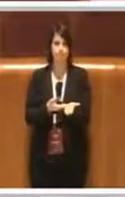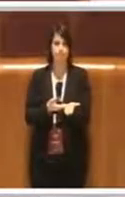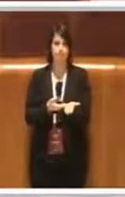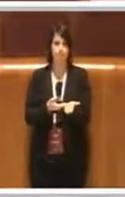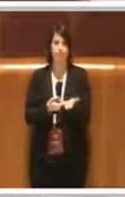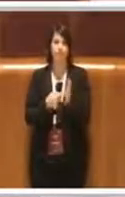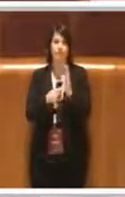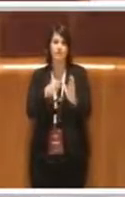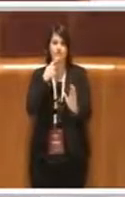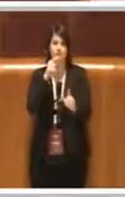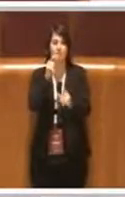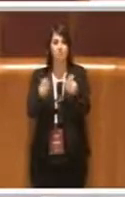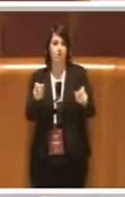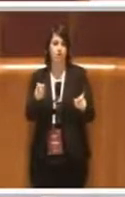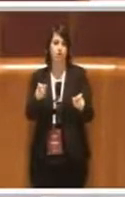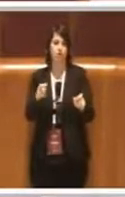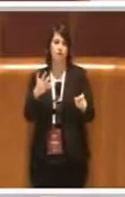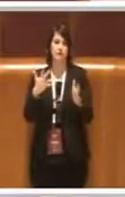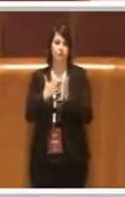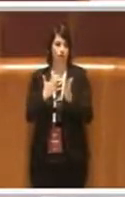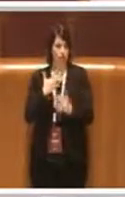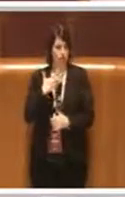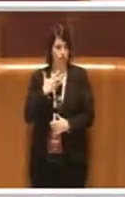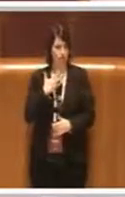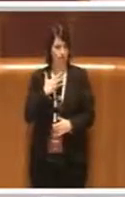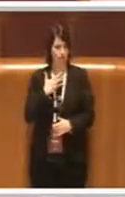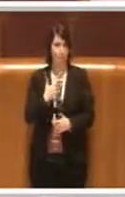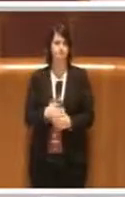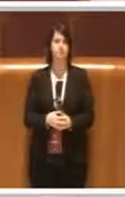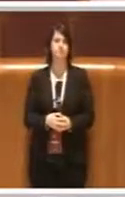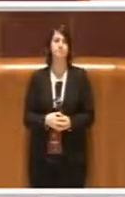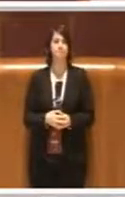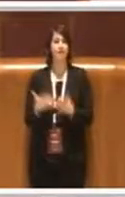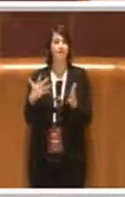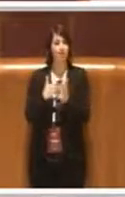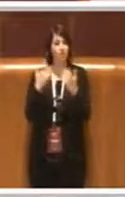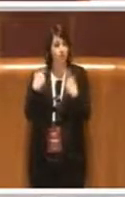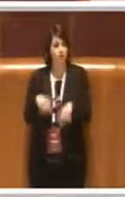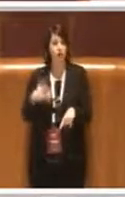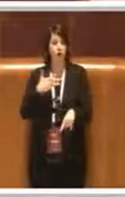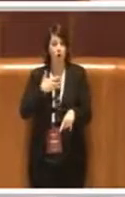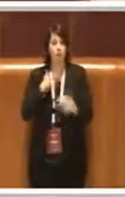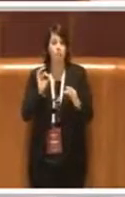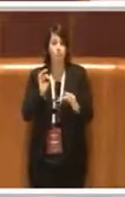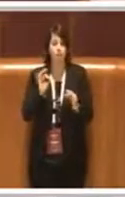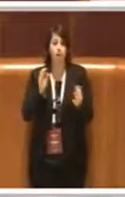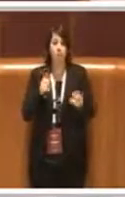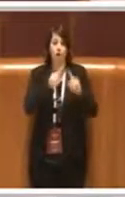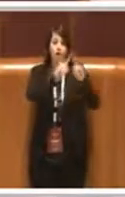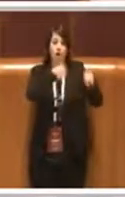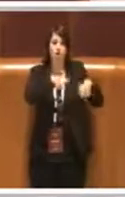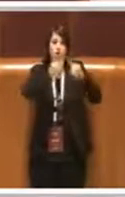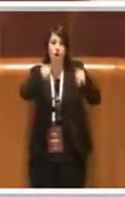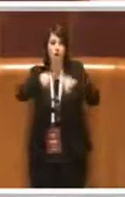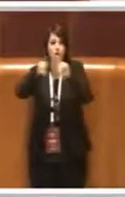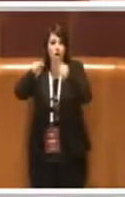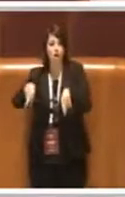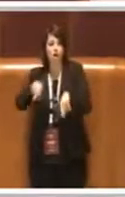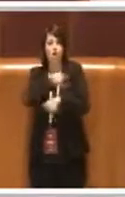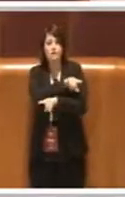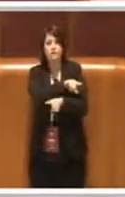hanno delle difficoltà che oggi negli esercizi commerciali non sono